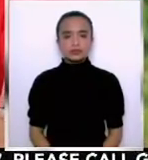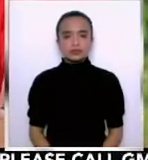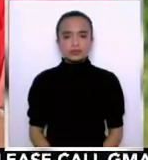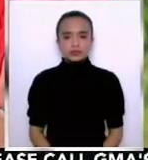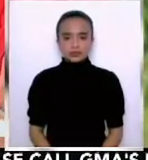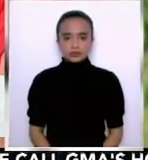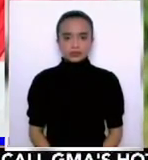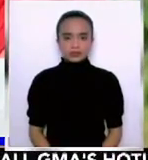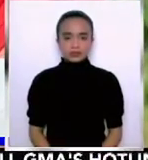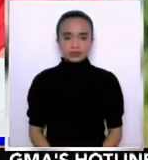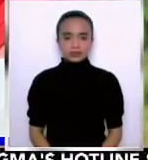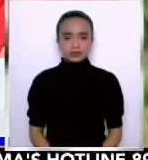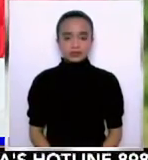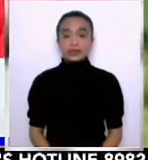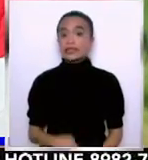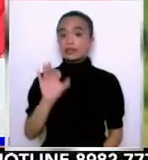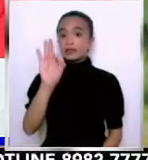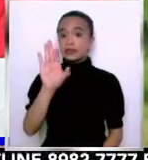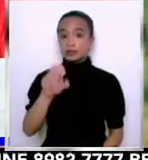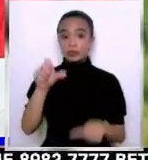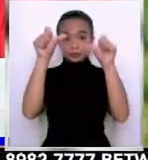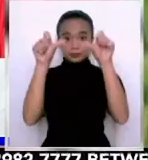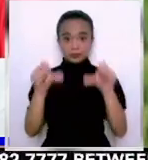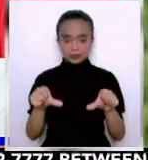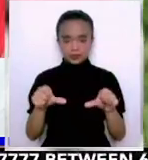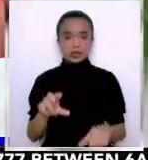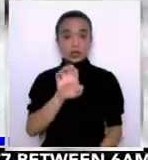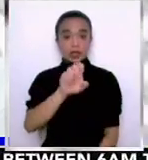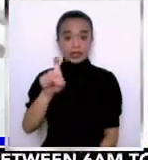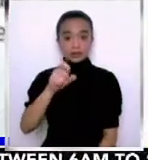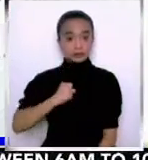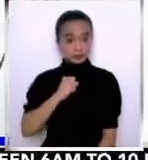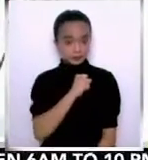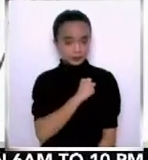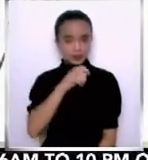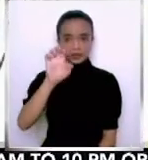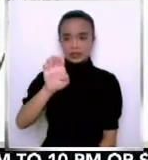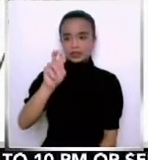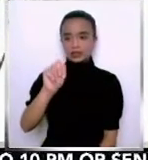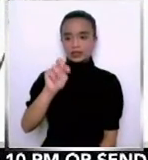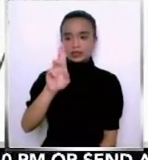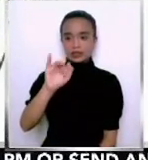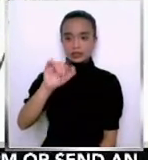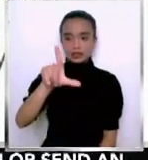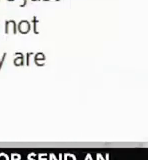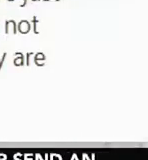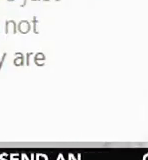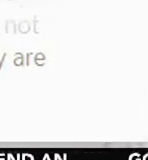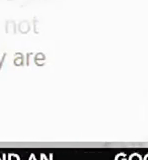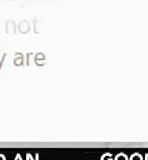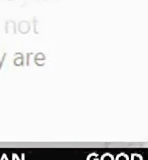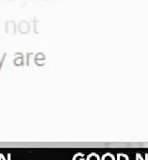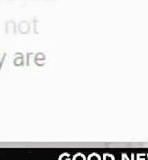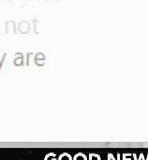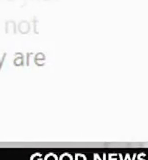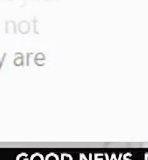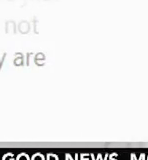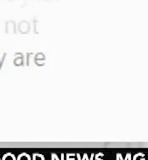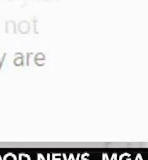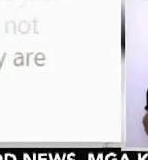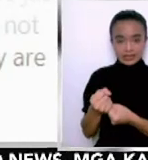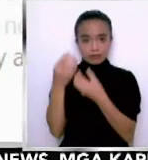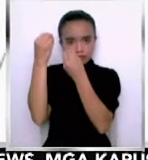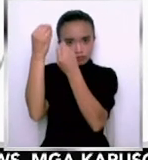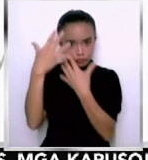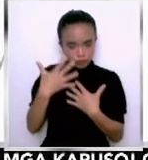Sa isang Facebook post, ibinahagi ni dating Senador Juan Ponce Enrile ang nakuha niya mapagkakatiwalaan umanong impormasyon tungkol sa mga grupo umano